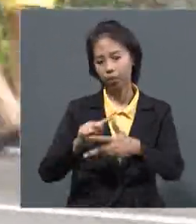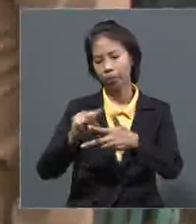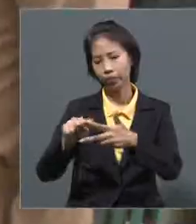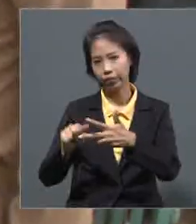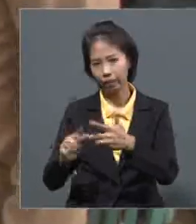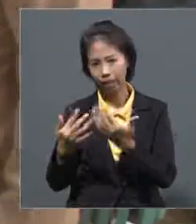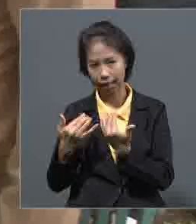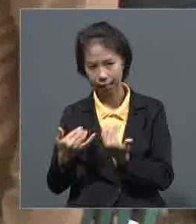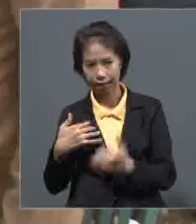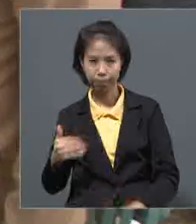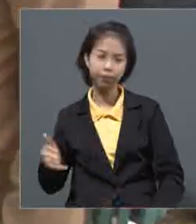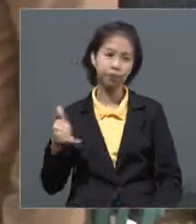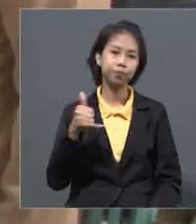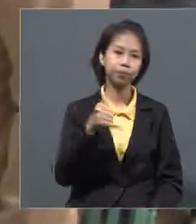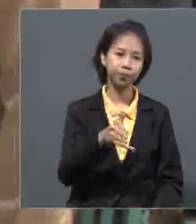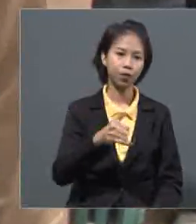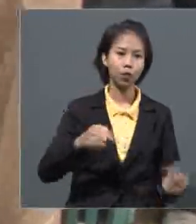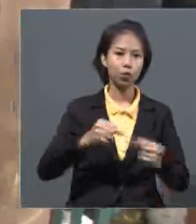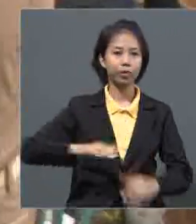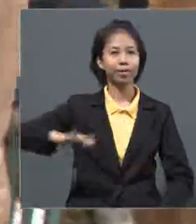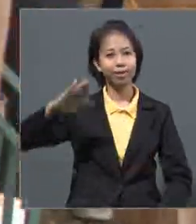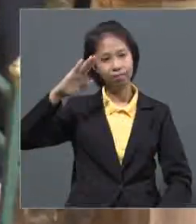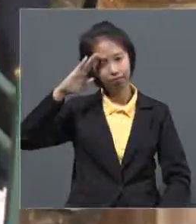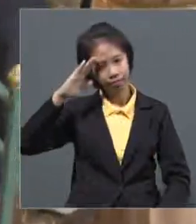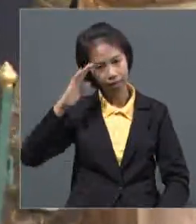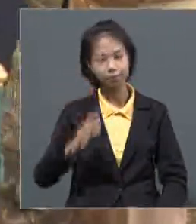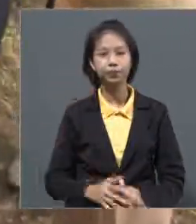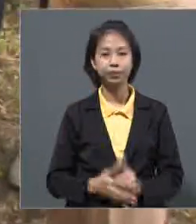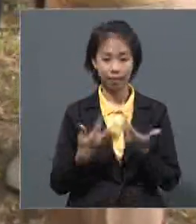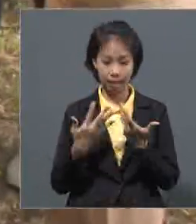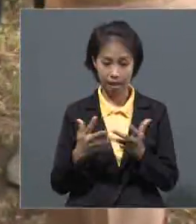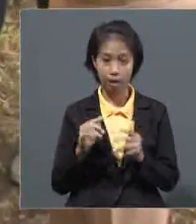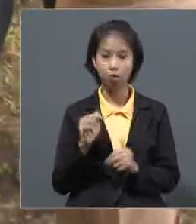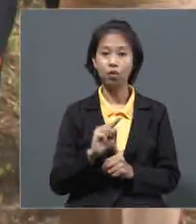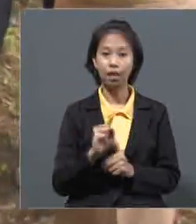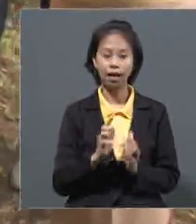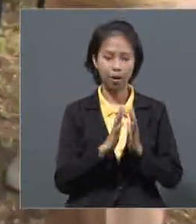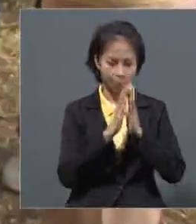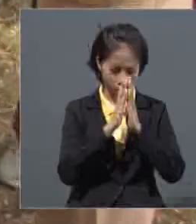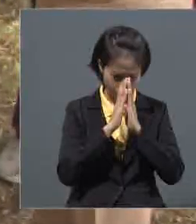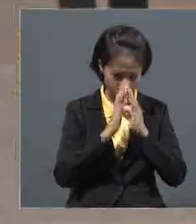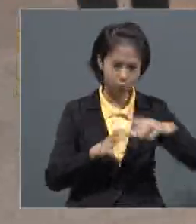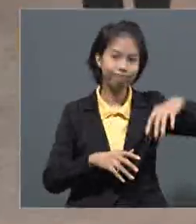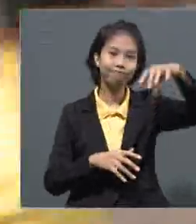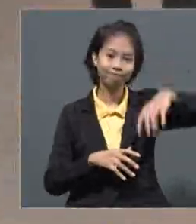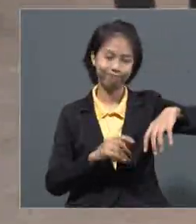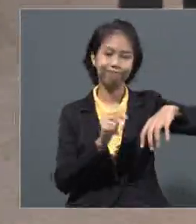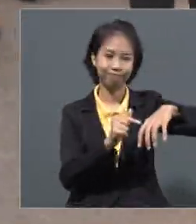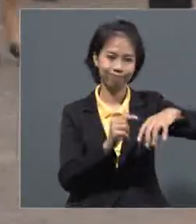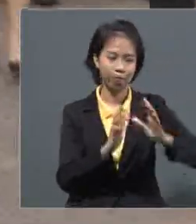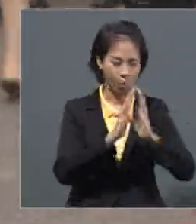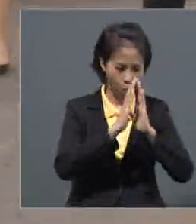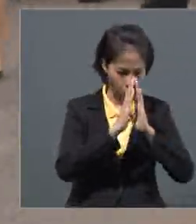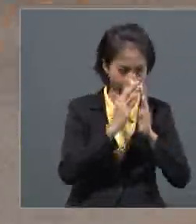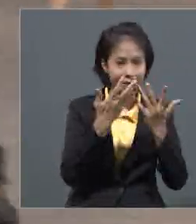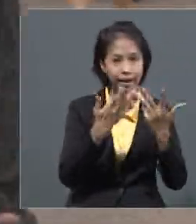พจากกองแถวเกียรติยศกองอาสารักษาดินแดนนะคะจากนั้นก็เข้าสักการะสิ่งศักดิ์สิทธิ์ประจำกระทรวงมหาดไทยประ